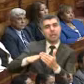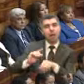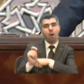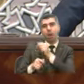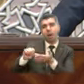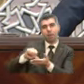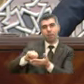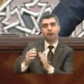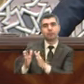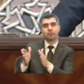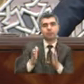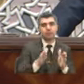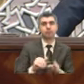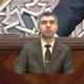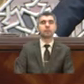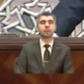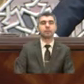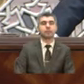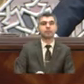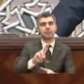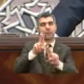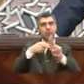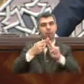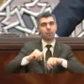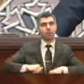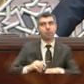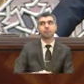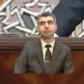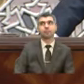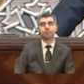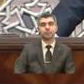شكرا. كلمة للسيد الوزير الجواب تفضلوا.